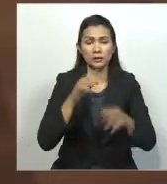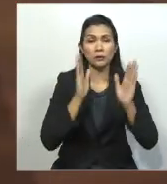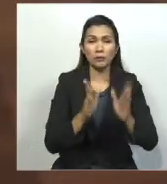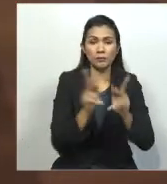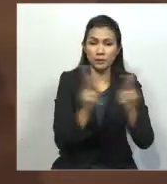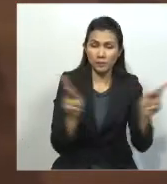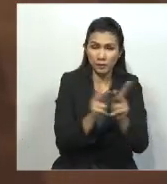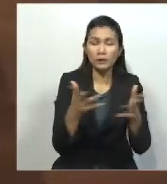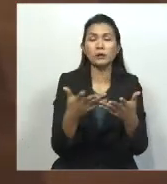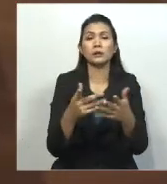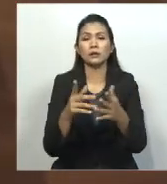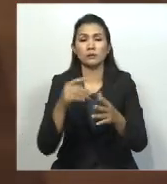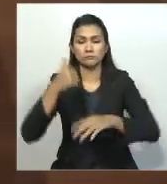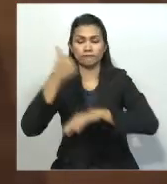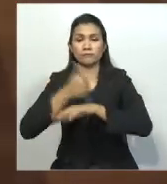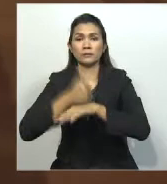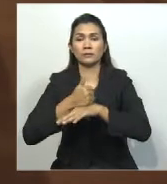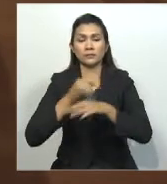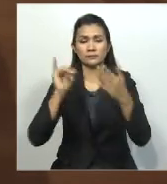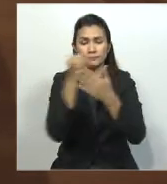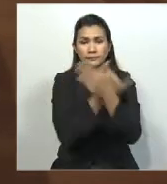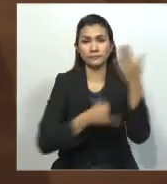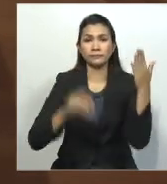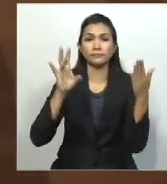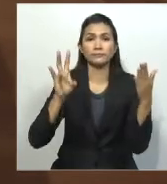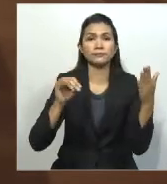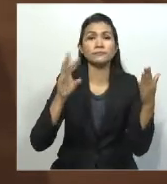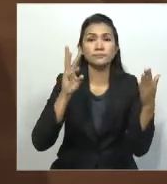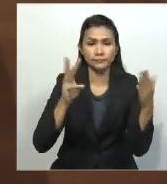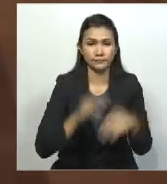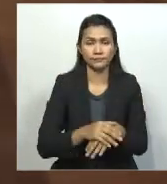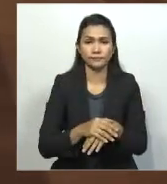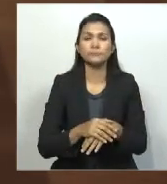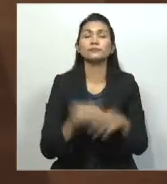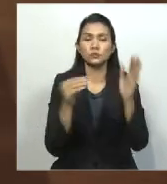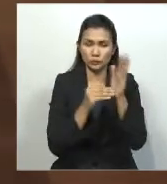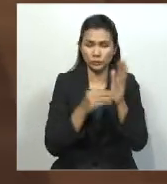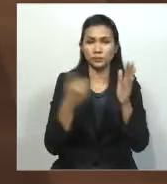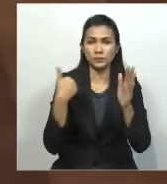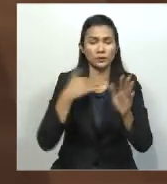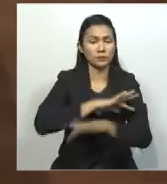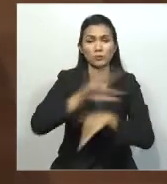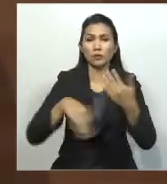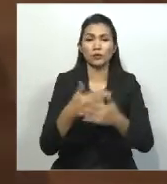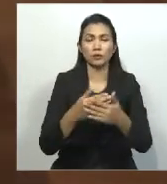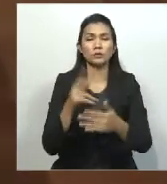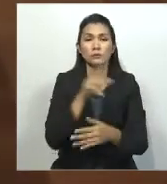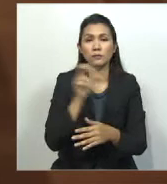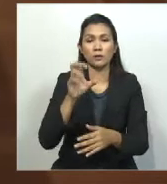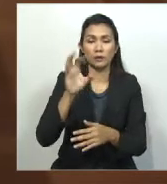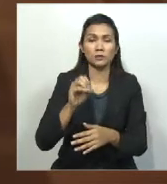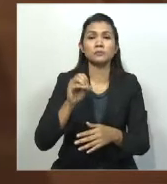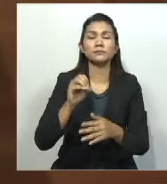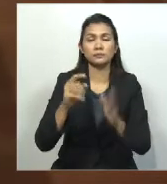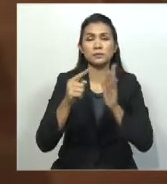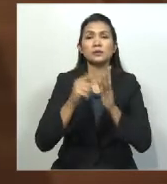ผู้อำนวยการเลือกตั้งประจำเขตเลือกตั้งใน76จังหวัดและกรุงเทพมหานครรวมแล้วนะครับ350เขตเลือกตั้ง